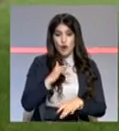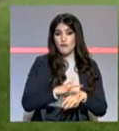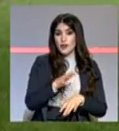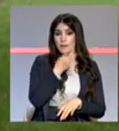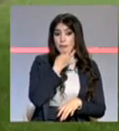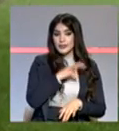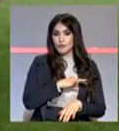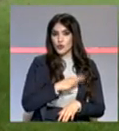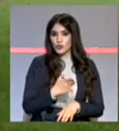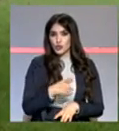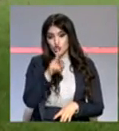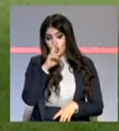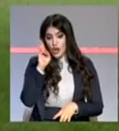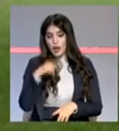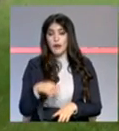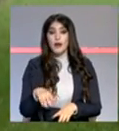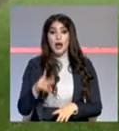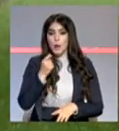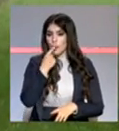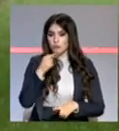لامونيتر نتمنى ما يقعش ما وقع في الدي بي،